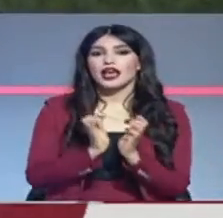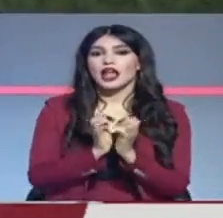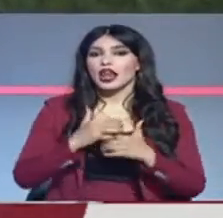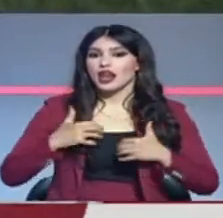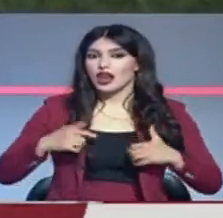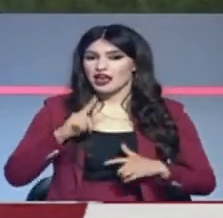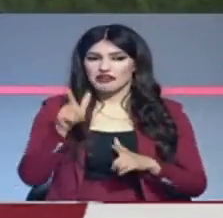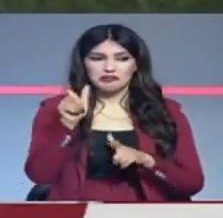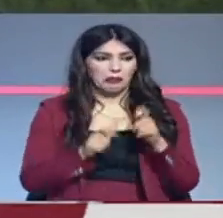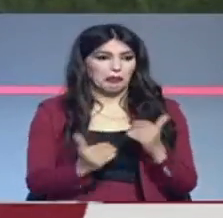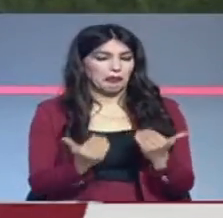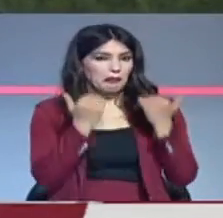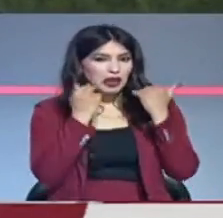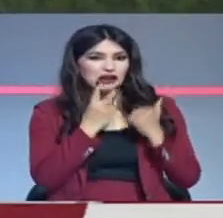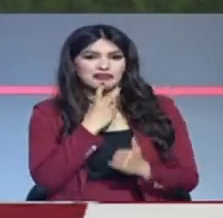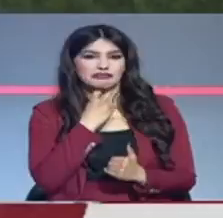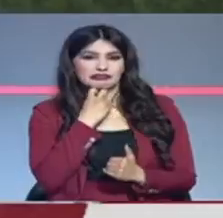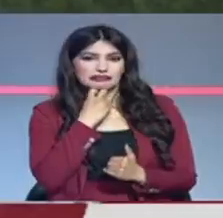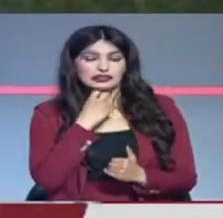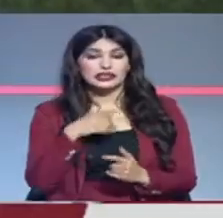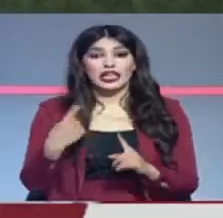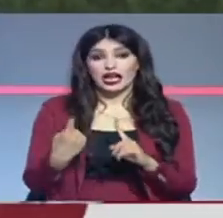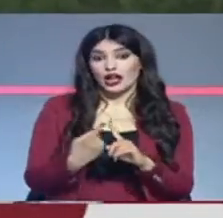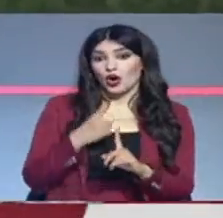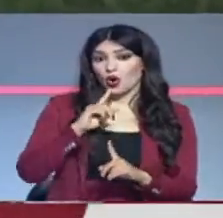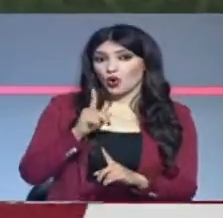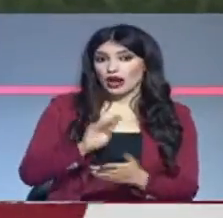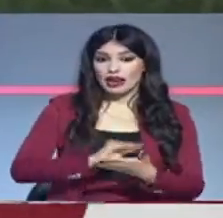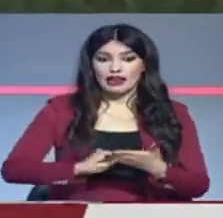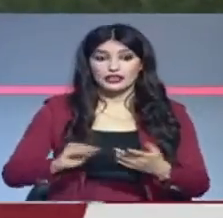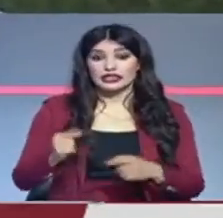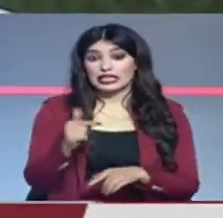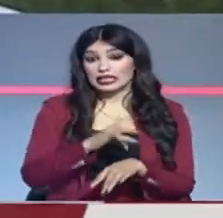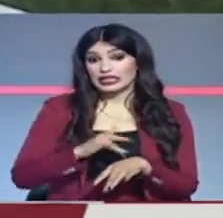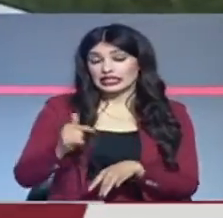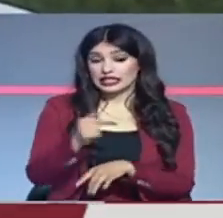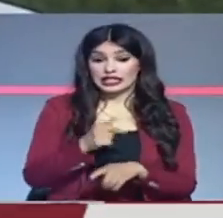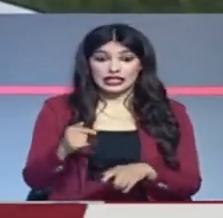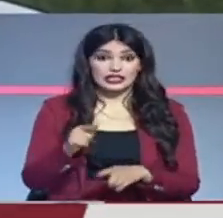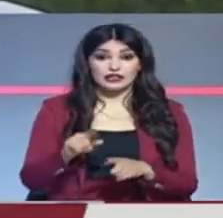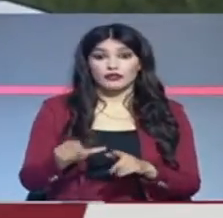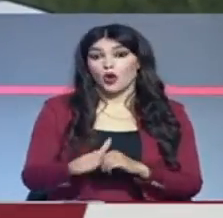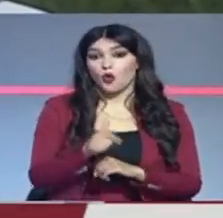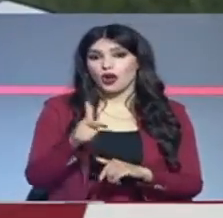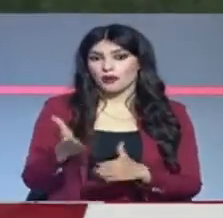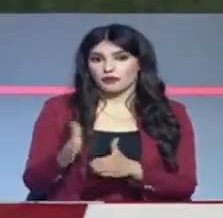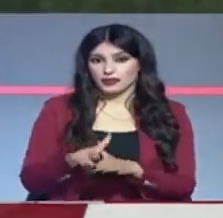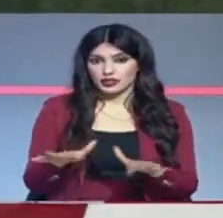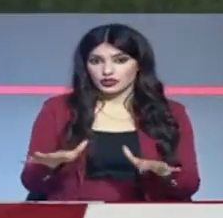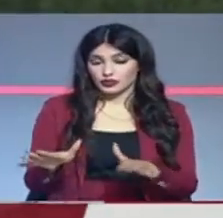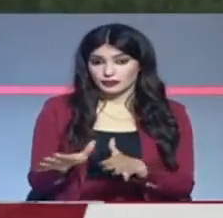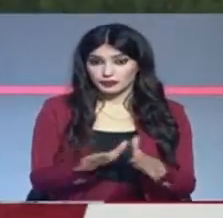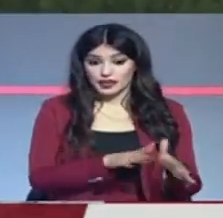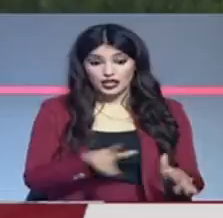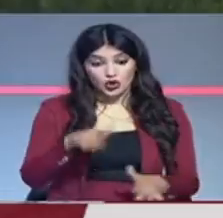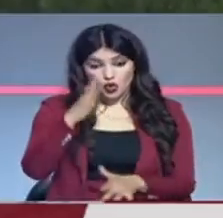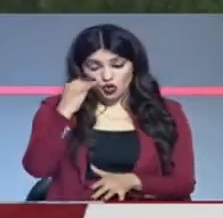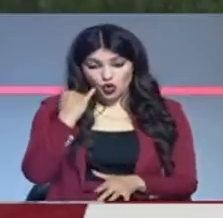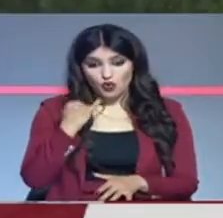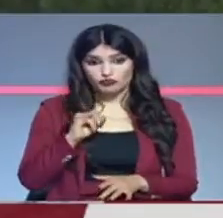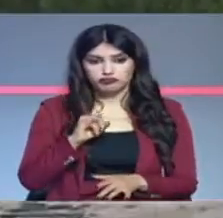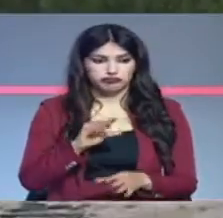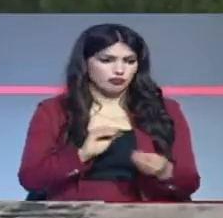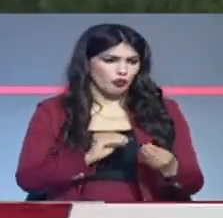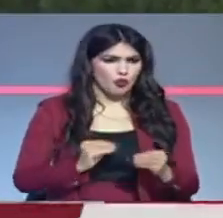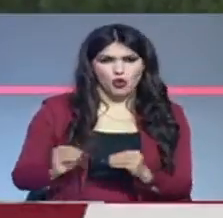الكثيرون مستندين الى اداره الازمه منذ مراحلها الاولى عن موقف رسمي مفترض